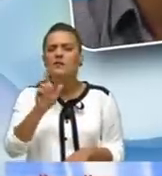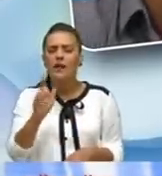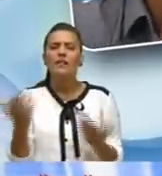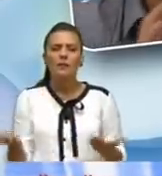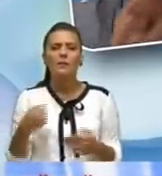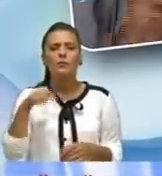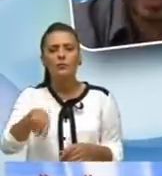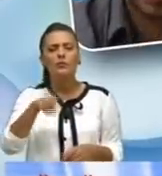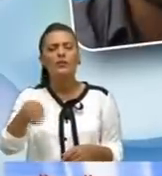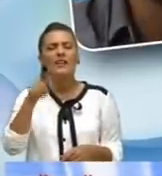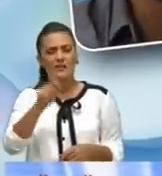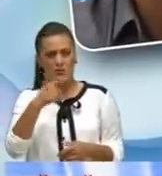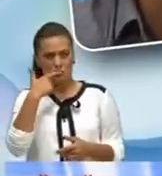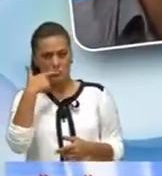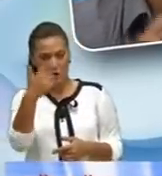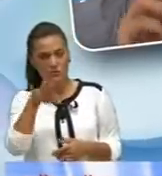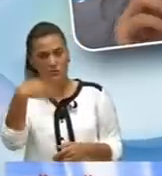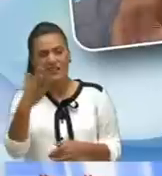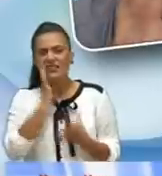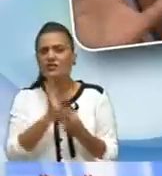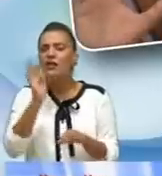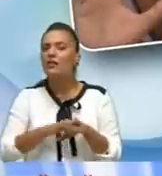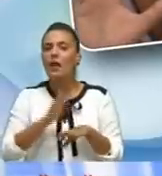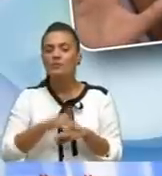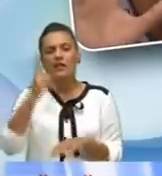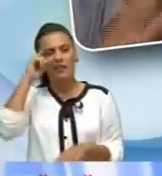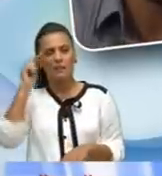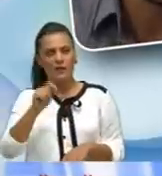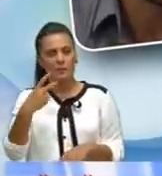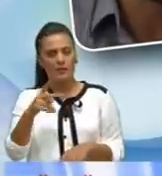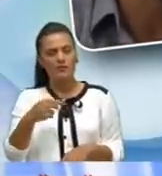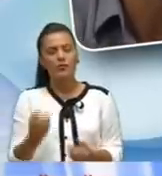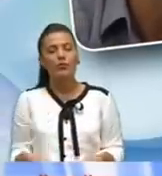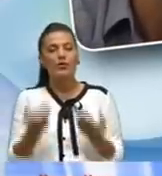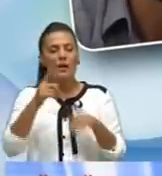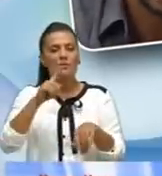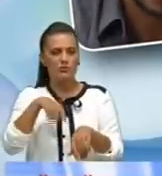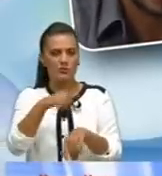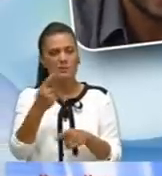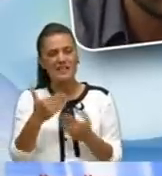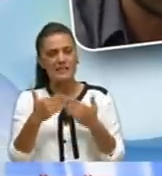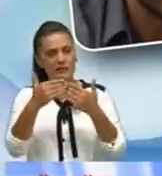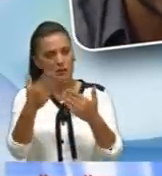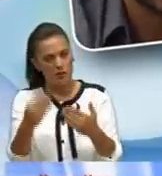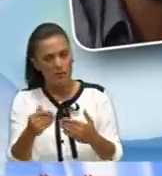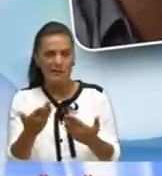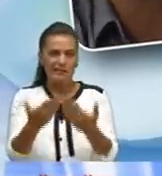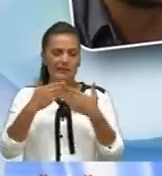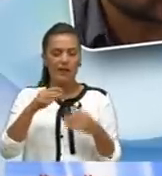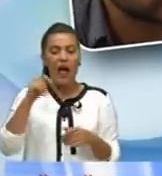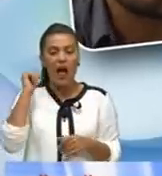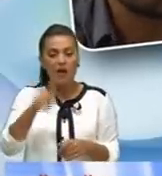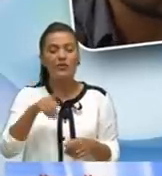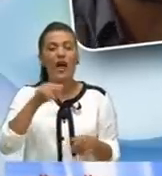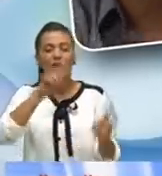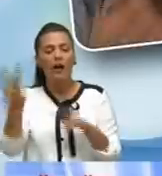tabii bunların söyledikten sonra kişiler ne yapacağını tahmin edebilir. Uyanma süresini biraz erteleyebiliriz. Her gün, her sabah aynı